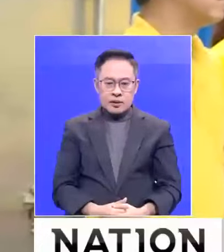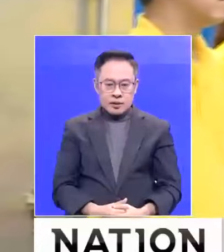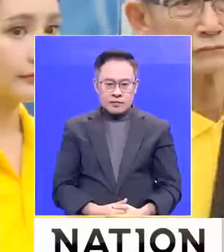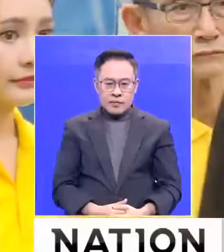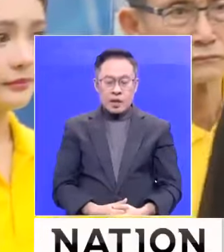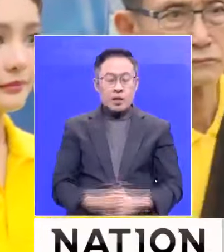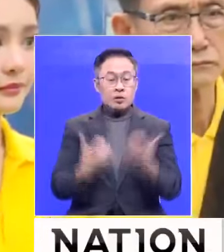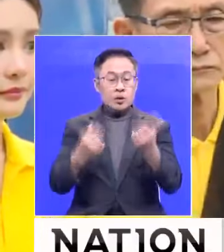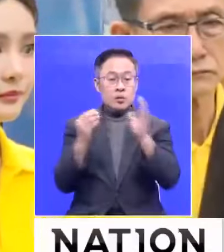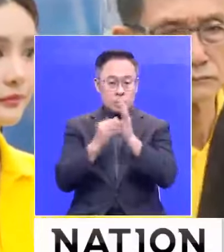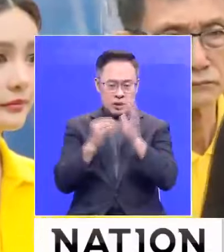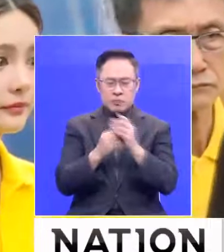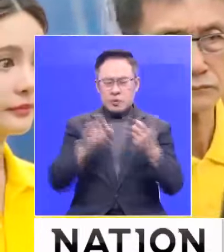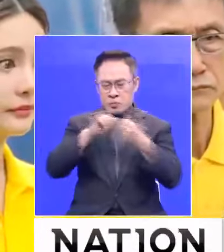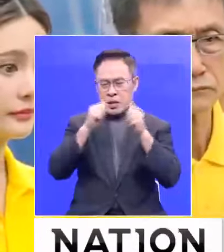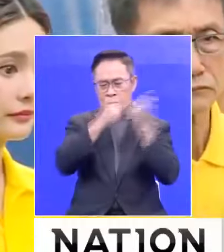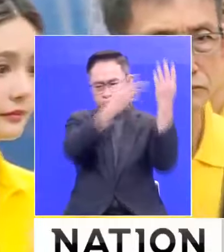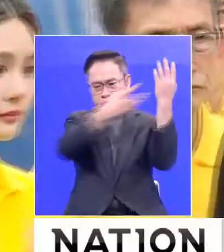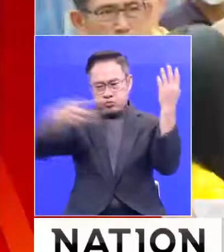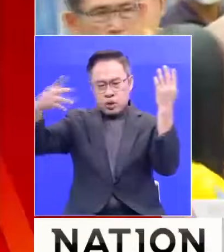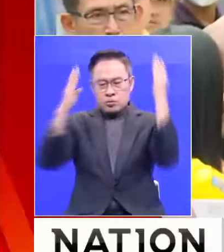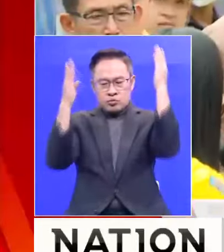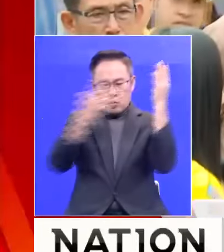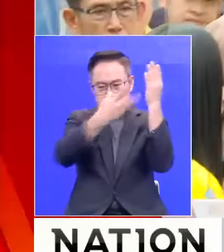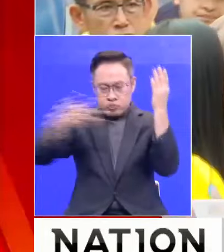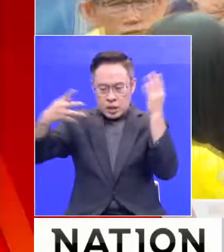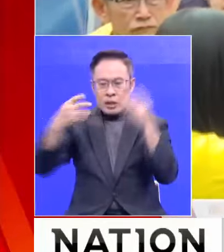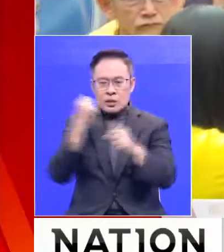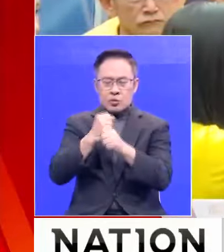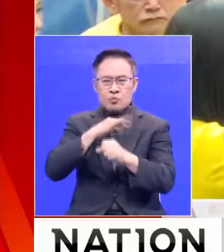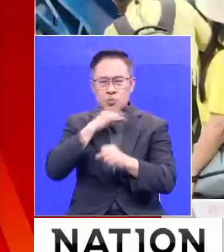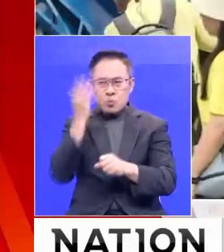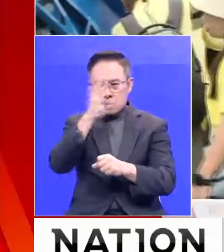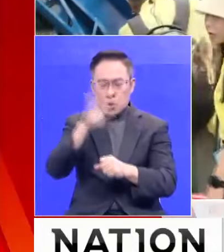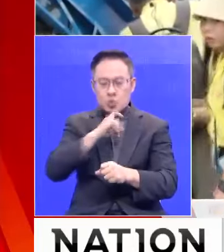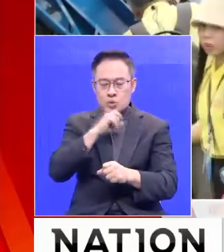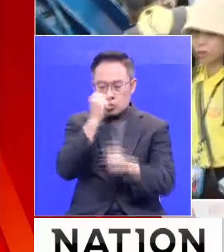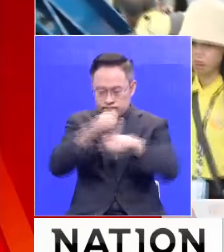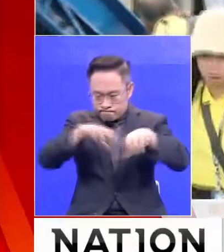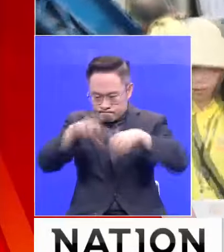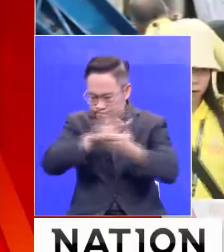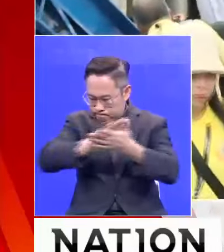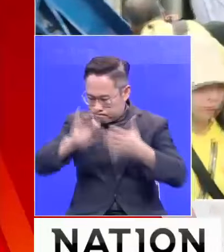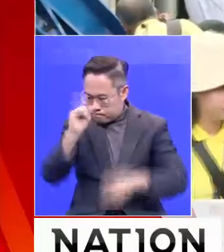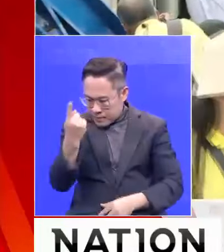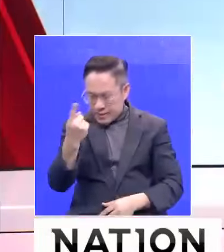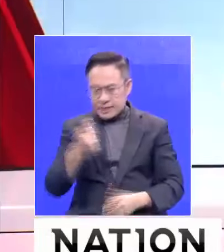ทพมหานครก็มีสายระยงระยางเขาก็จะมีความพยายามที่จะปรับสายเหล่านี้ให้เป็นระเบียบเรียบร้อยนะคะ